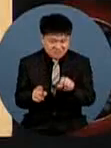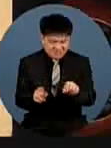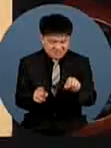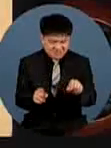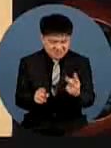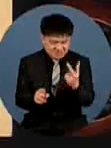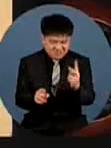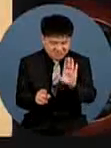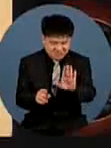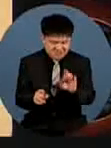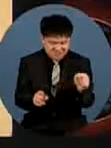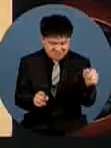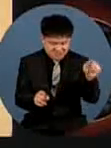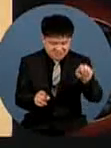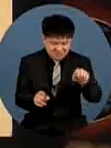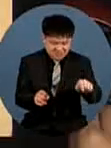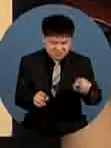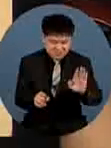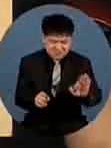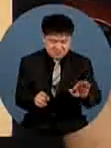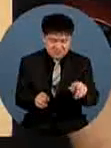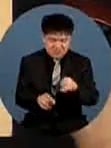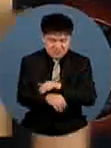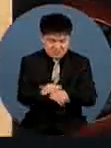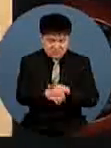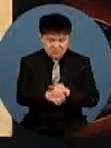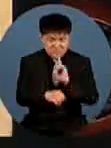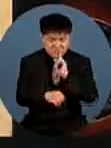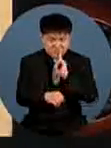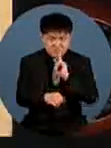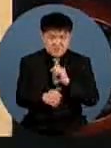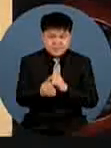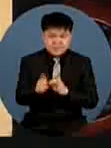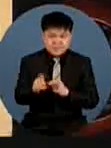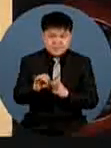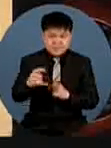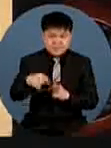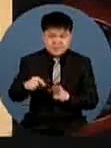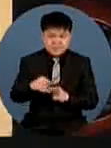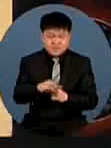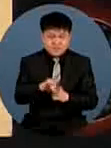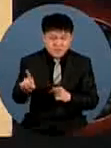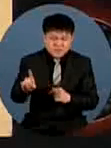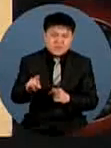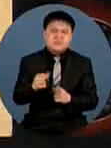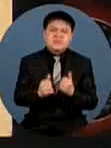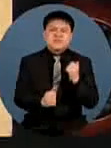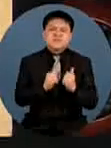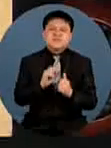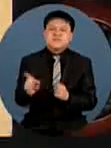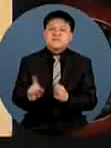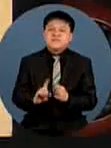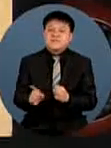전결했습니다. 가장 견실한 바둑이죠. 자, 하이원베 리조트 명인전은요,